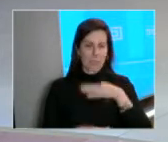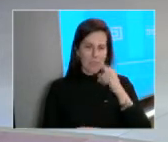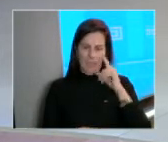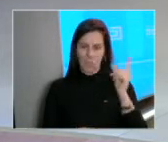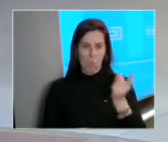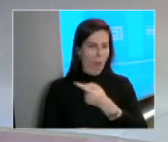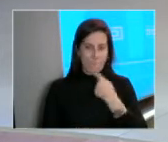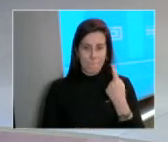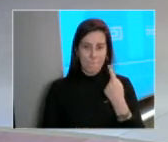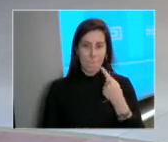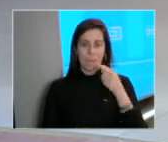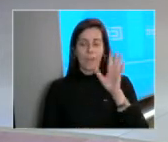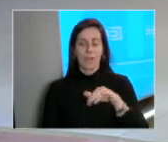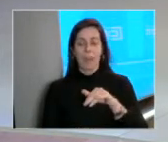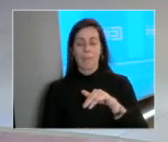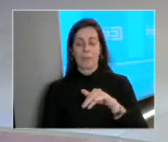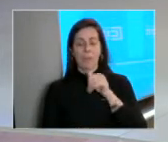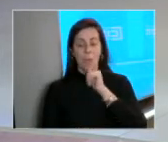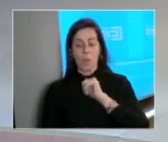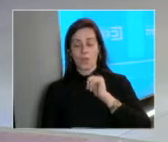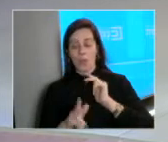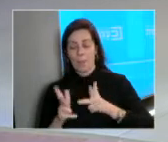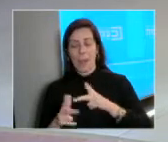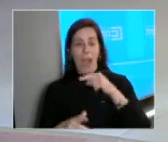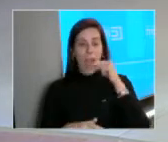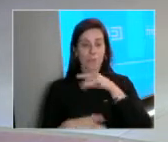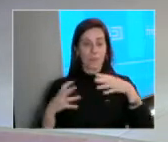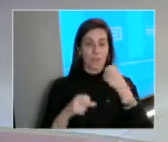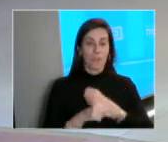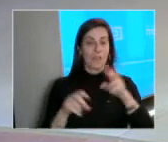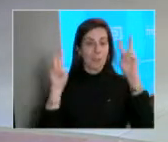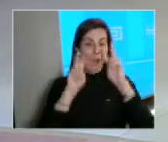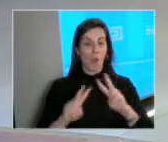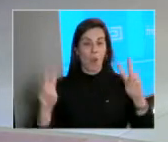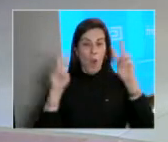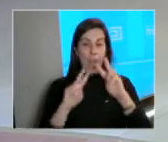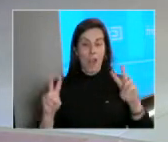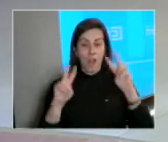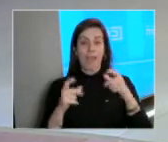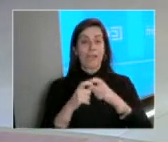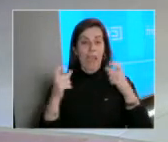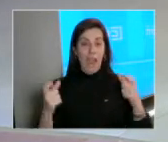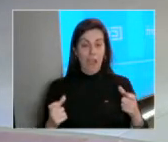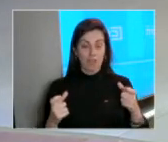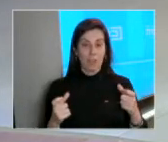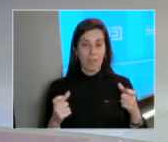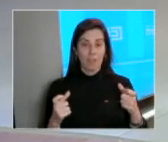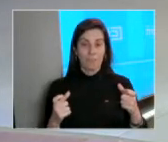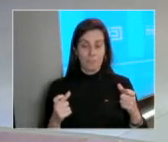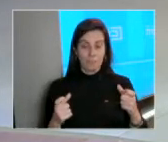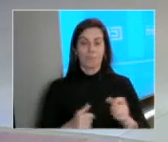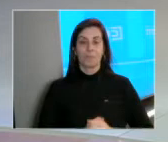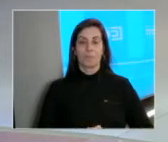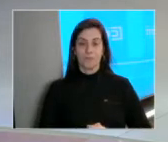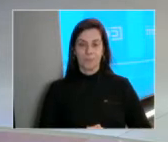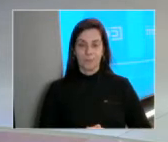כל הצבעים, גם את הירוק של מרץ, גם את האדום של מפלגת העבודה, גם את הכחול של גשר של אורלי לוי